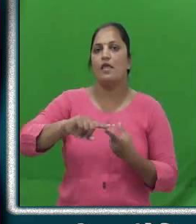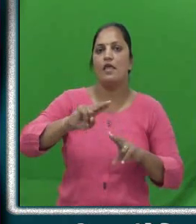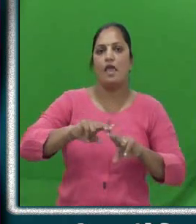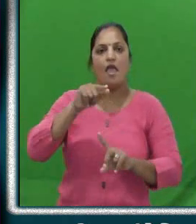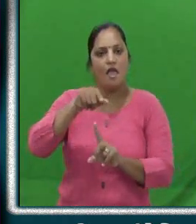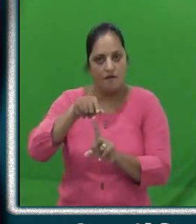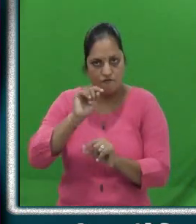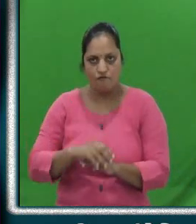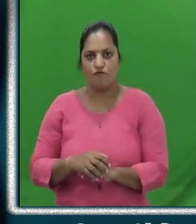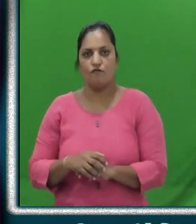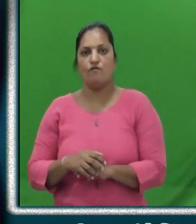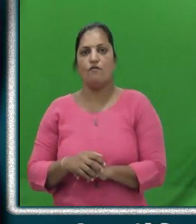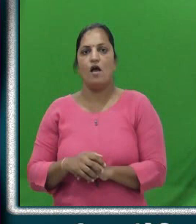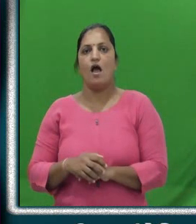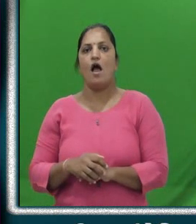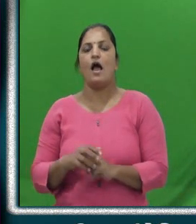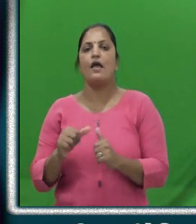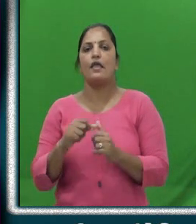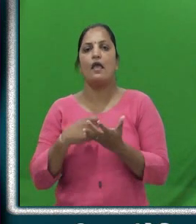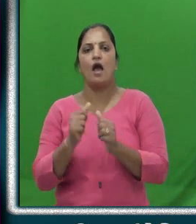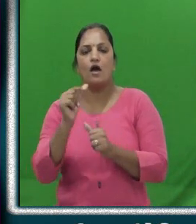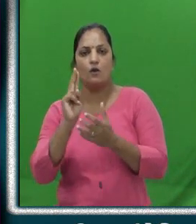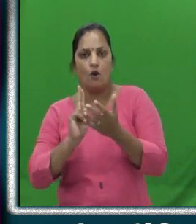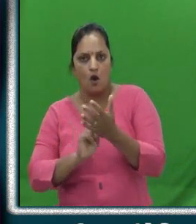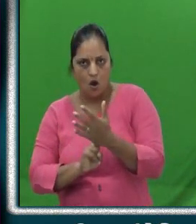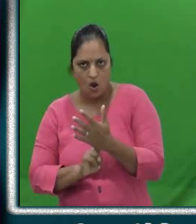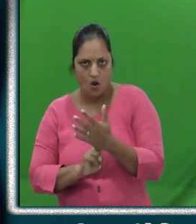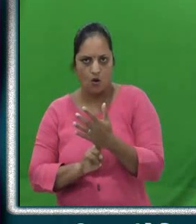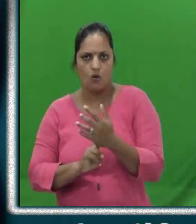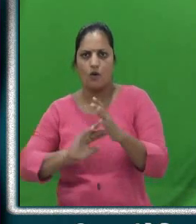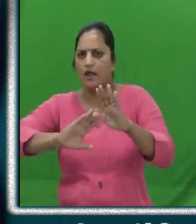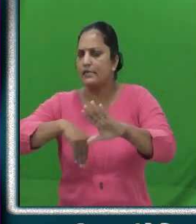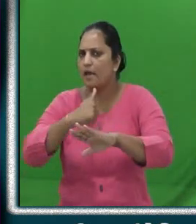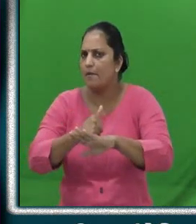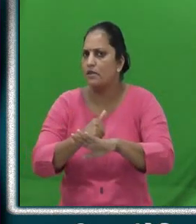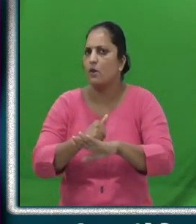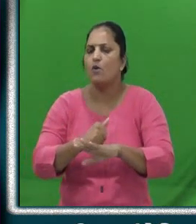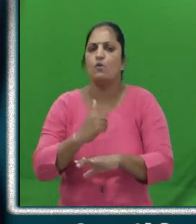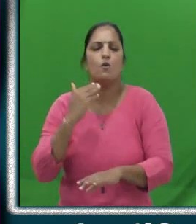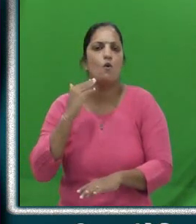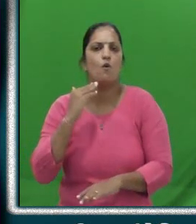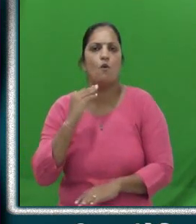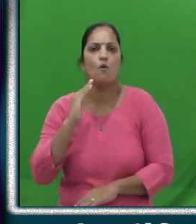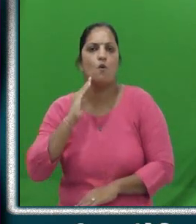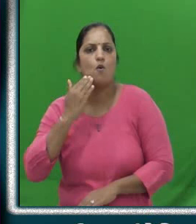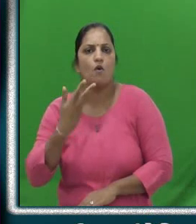ફાઉન્ડ EFI? એટ વોટ એજ ડીડ અરુણ ફાઉન્ડ EFI?